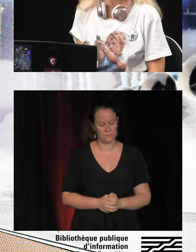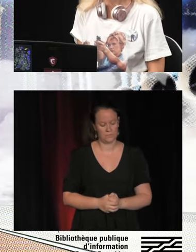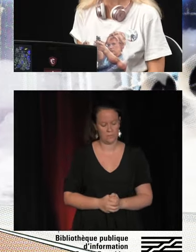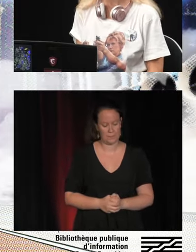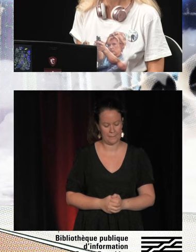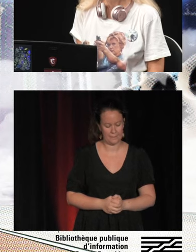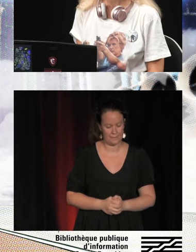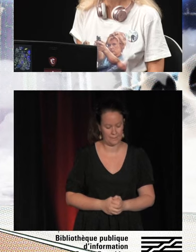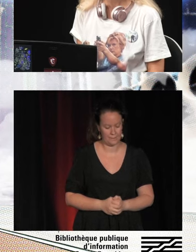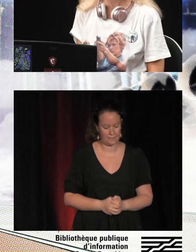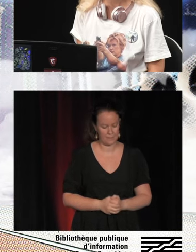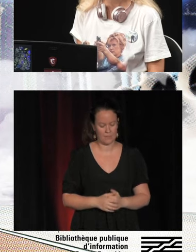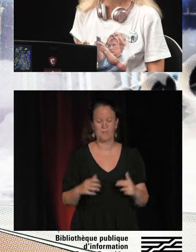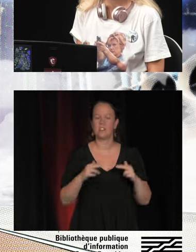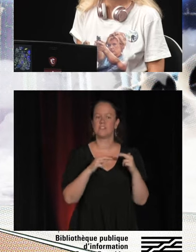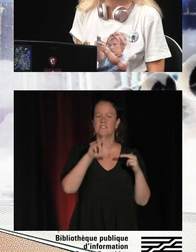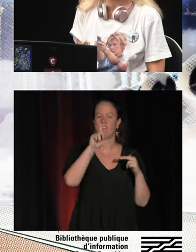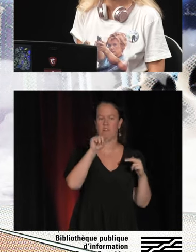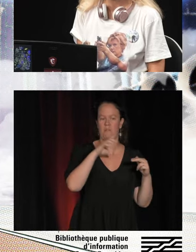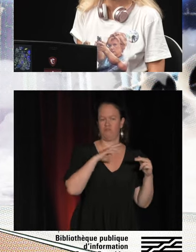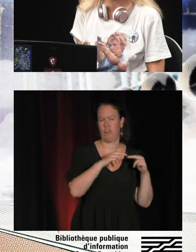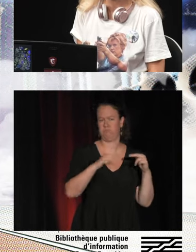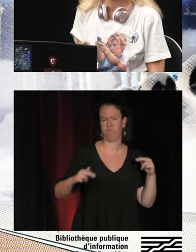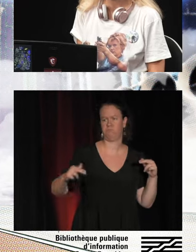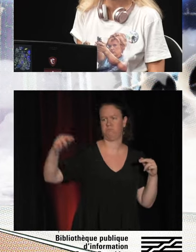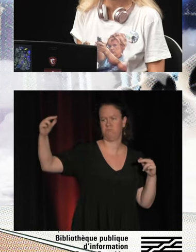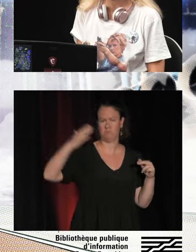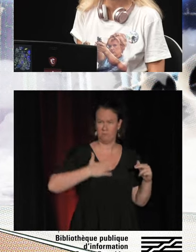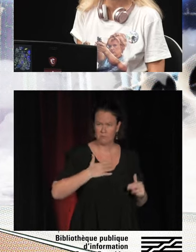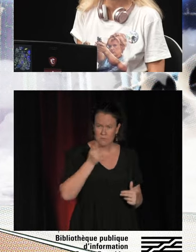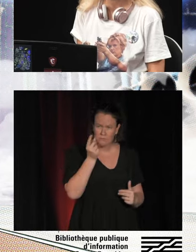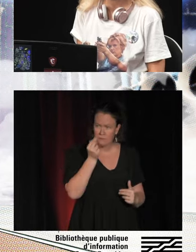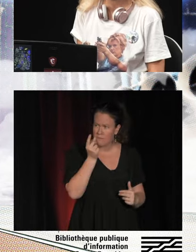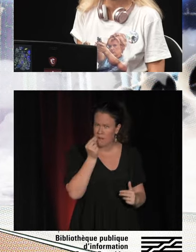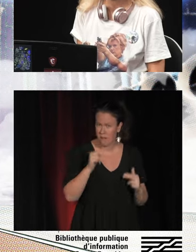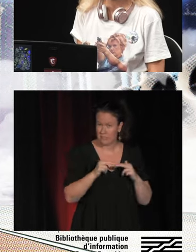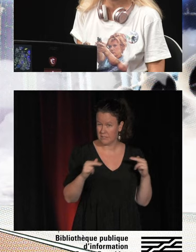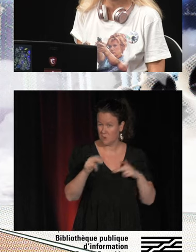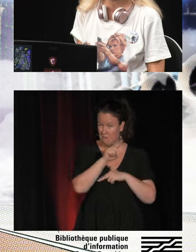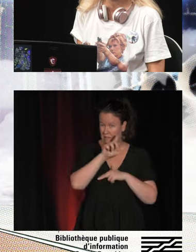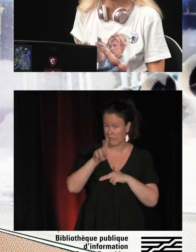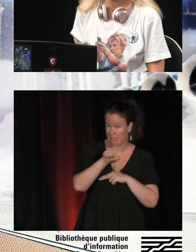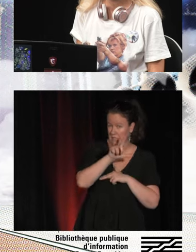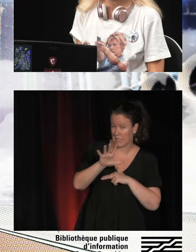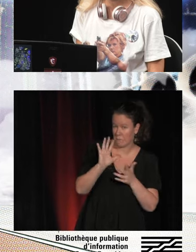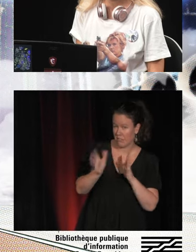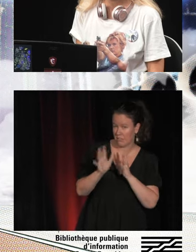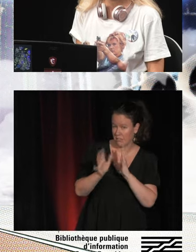de la catégorie, mais après, ça va à l'infini. Hein. Je crois que mon papa, il était allé jusqu'au niveau 24,